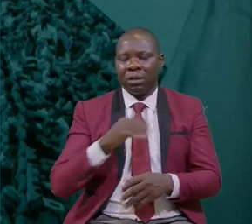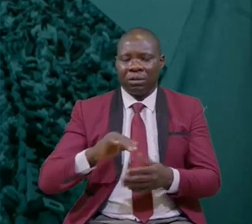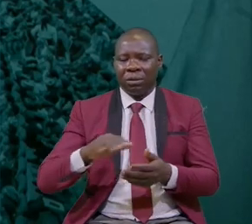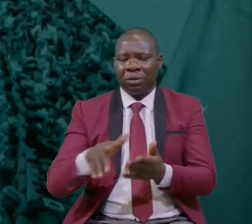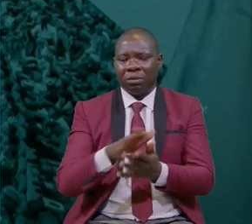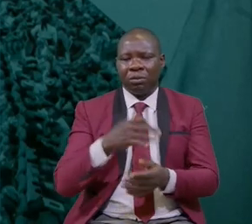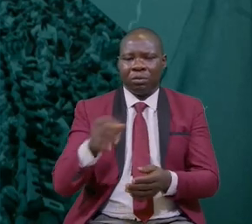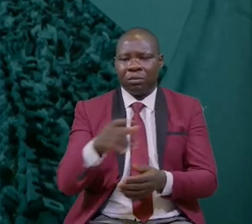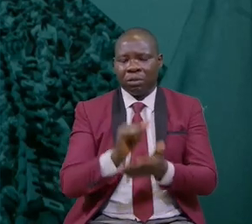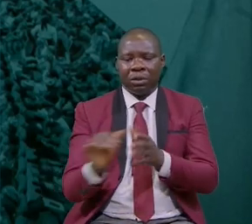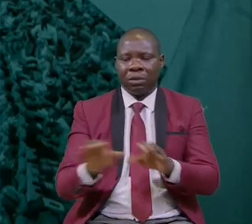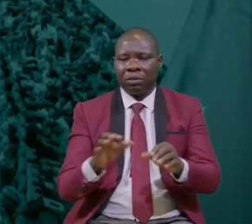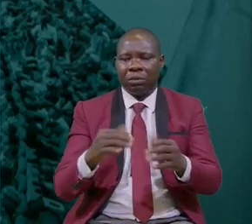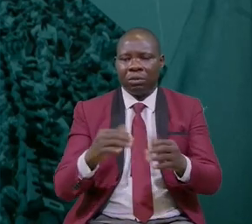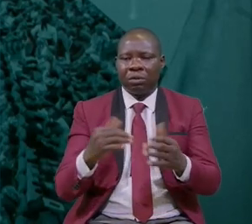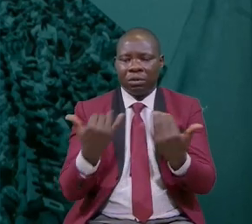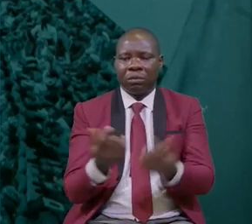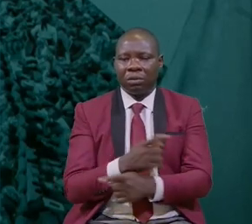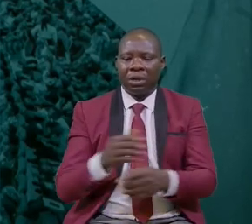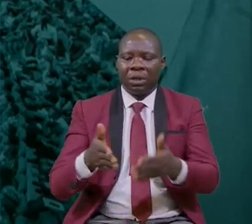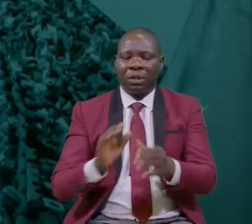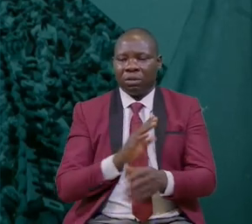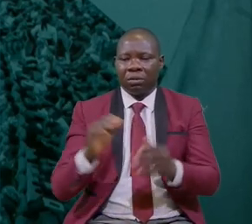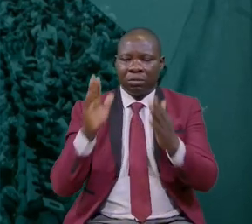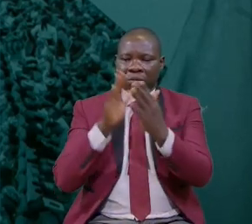Et vous qui le faites ce soir,